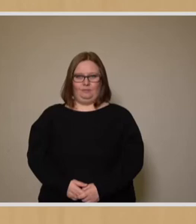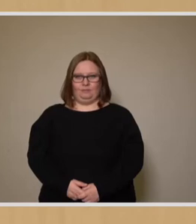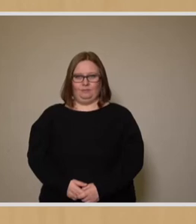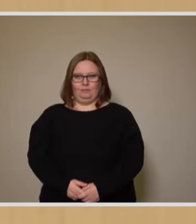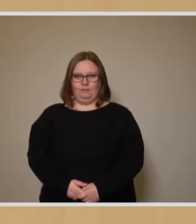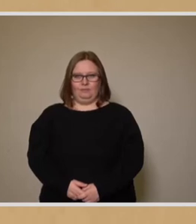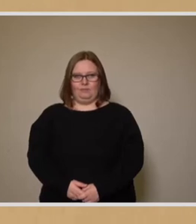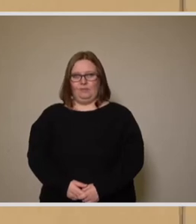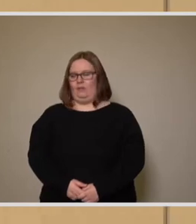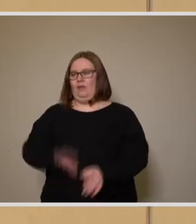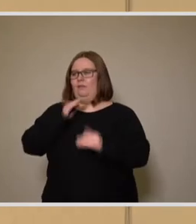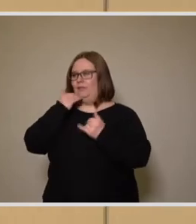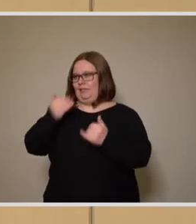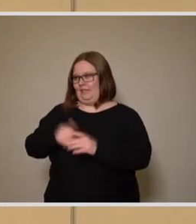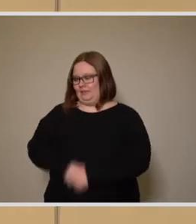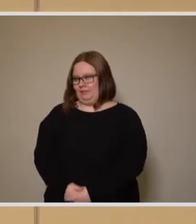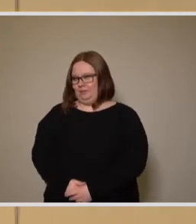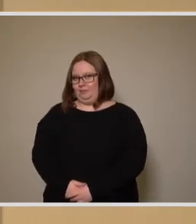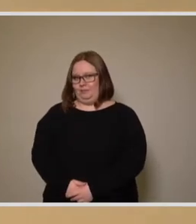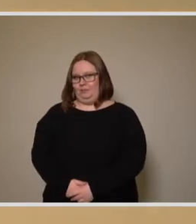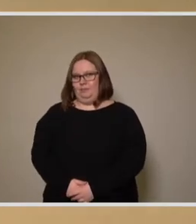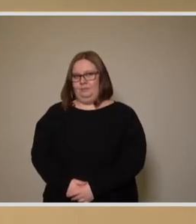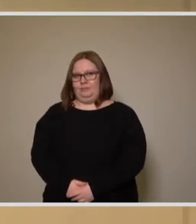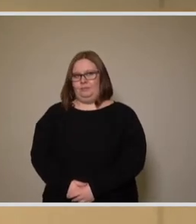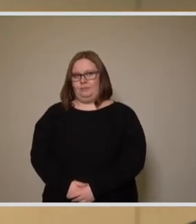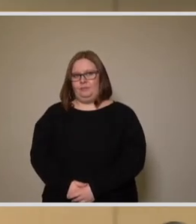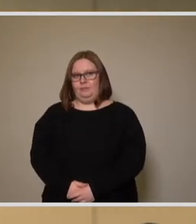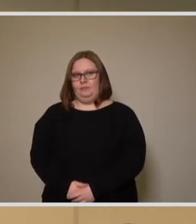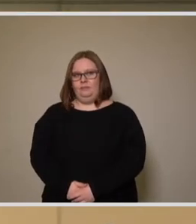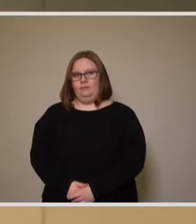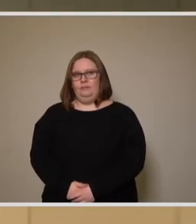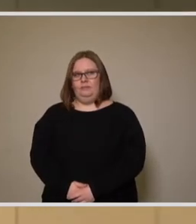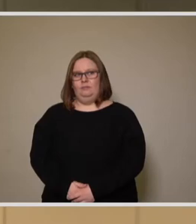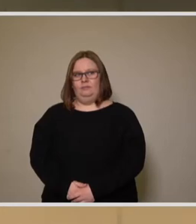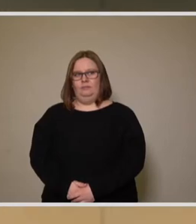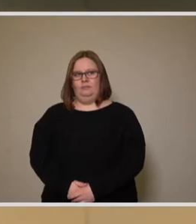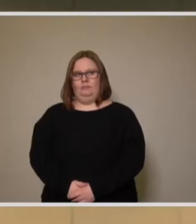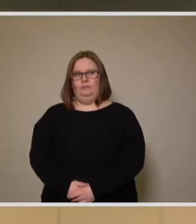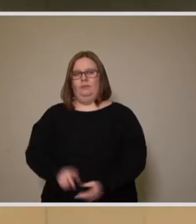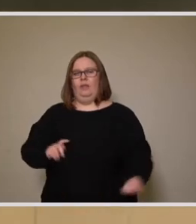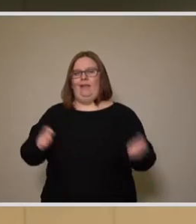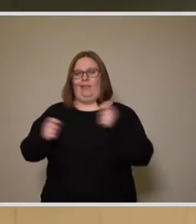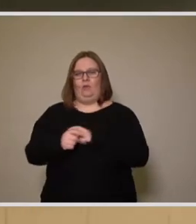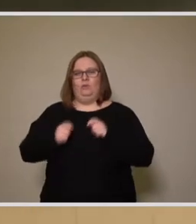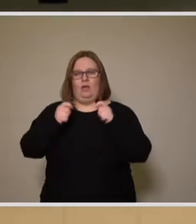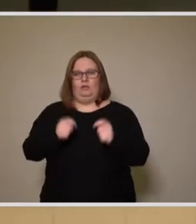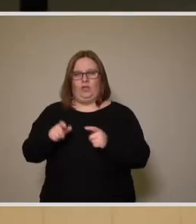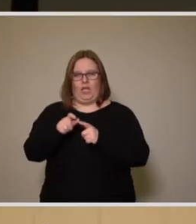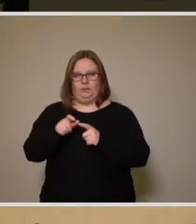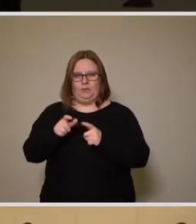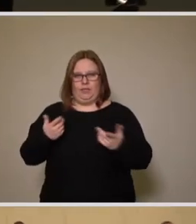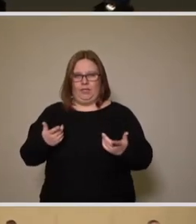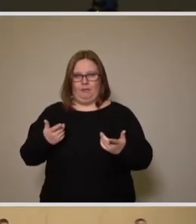Vielen Dank, Frau Barko. Wir rufen nun auf den Änderungsantrag SPD-Fraktion.